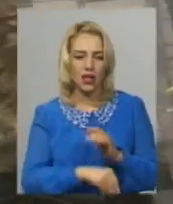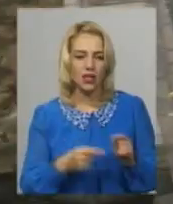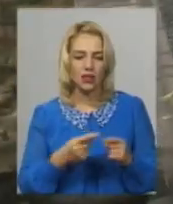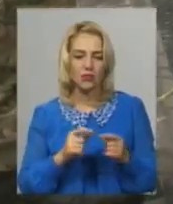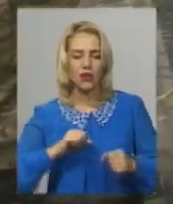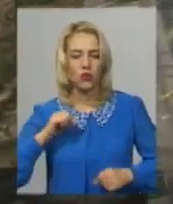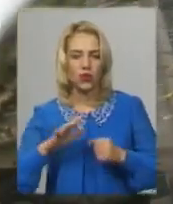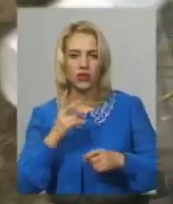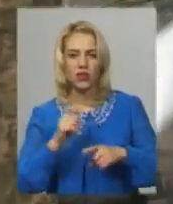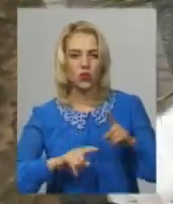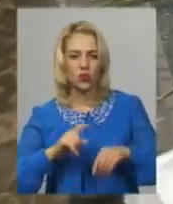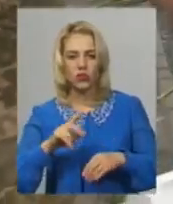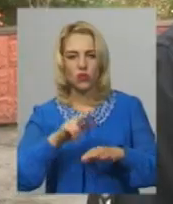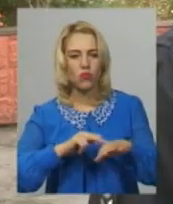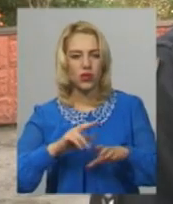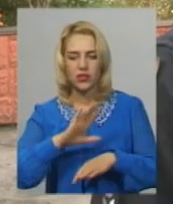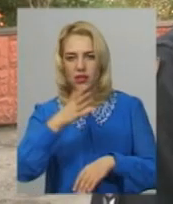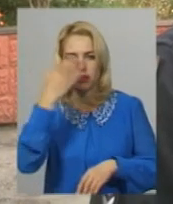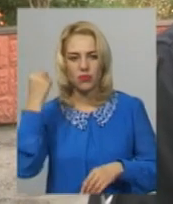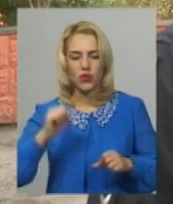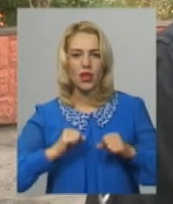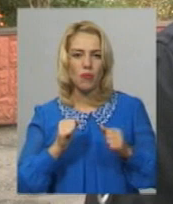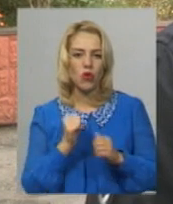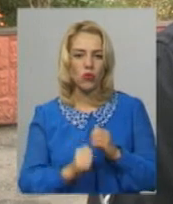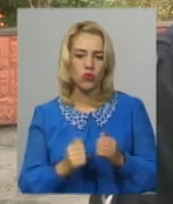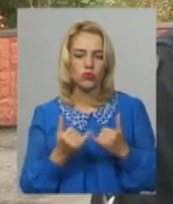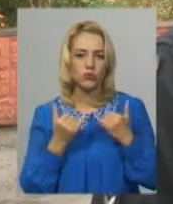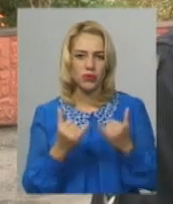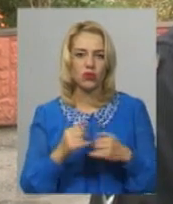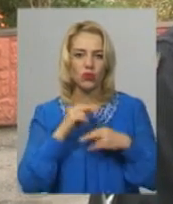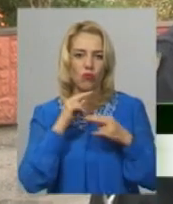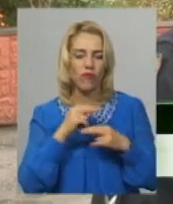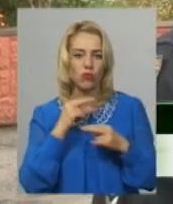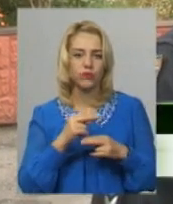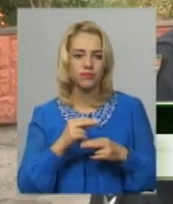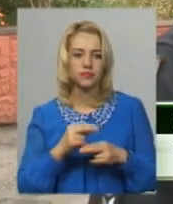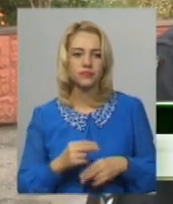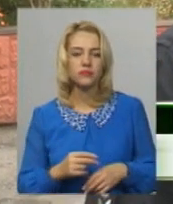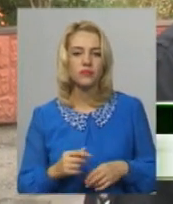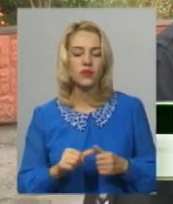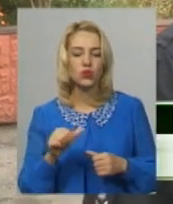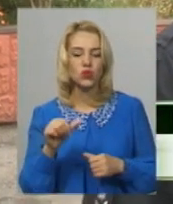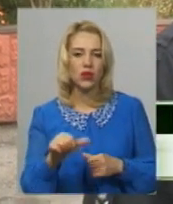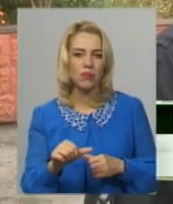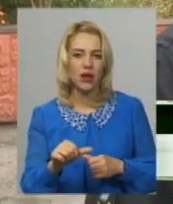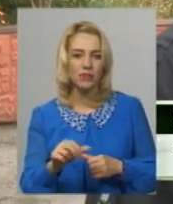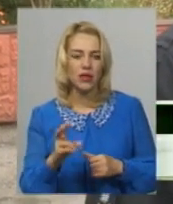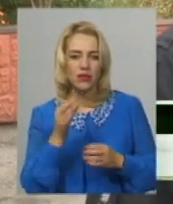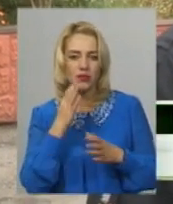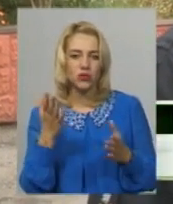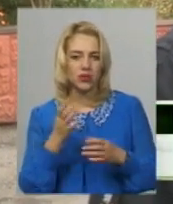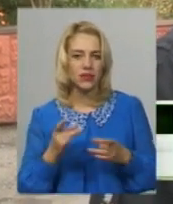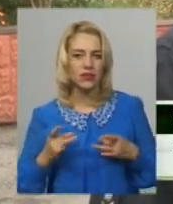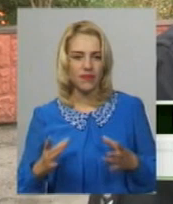Валентин Білянський, поліцейські не забувають. Намагаємося кожному уділити достатньо уваги, зокрема на будь-які